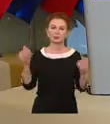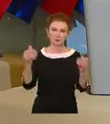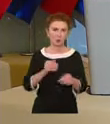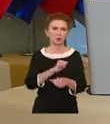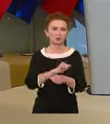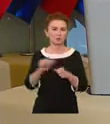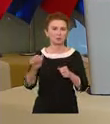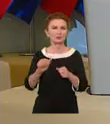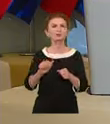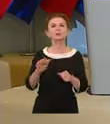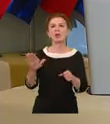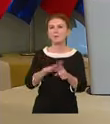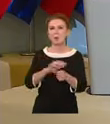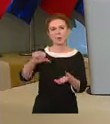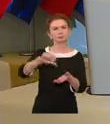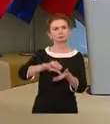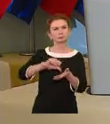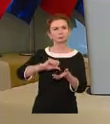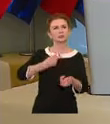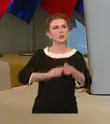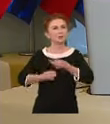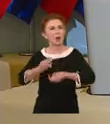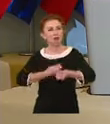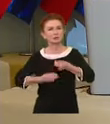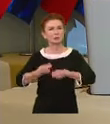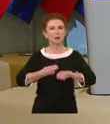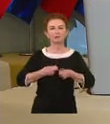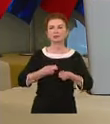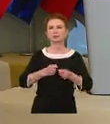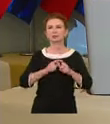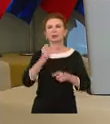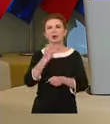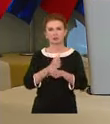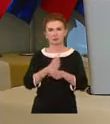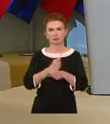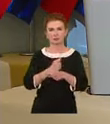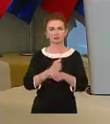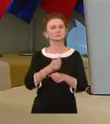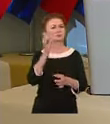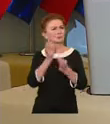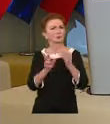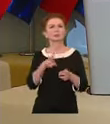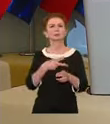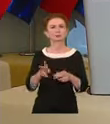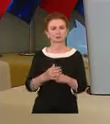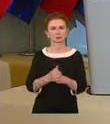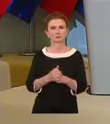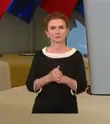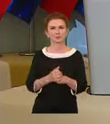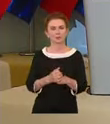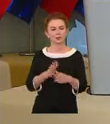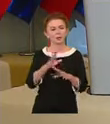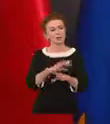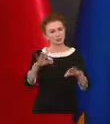działania sklepów w galeriach handlowych, pełnego, czyli bez limitu klientów? Szanowni państwo, jeżeli ja mogę